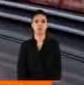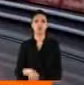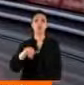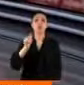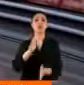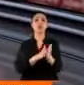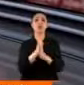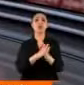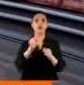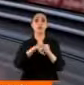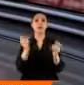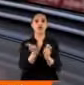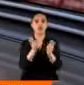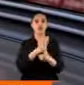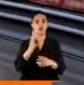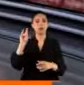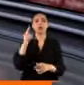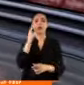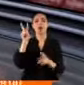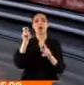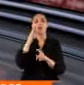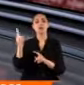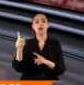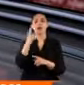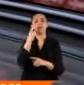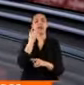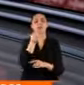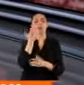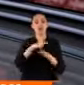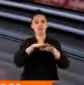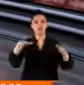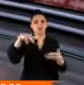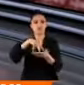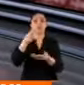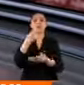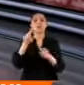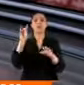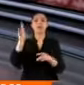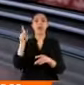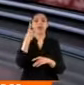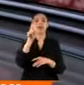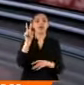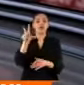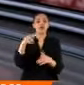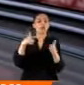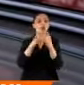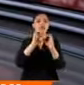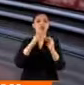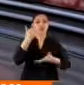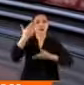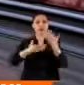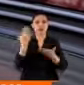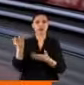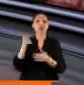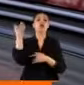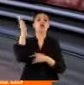Bugün Salı, mecliste grup toplantıları vardı. MHP ile başlayalım. Devlet Bahçeli kürsüdeydi. MHP'nin 2023 yılı stratejik hedeflerinden bahsetti.